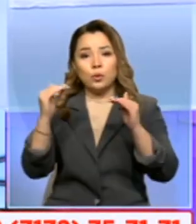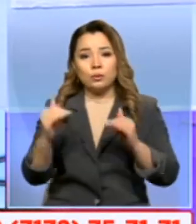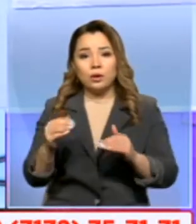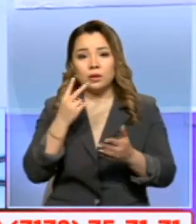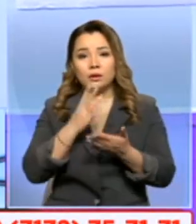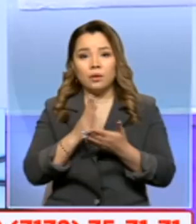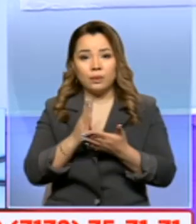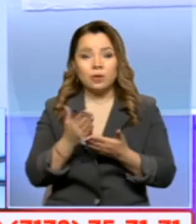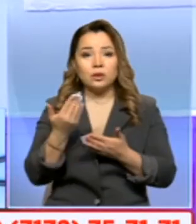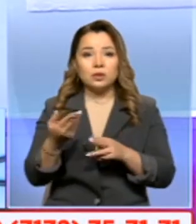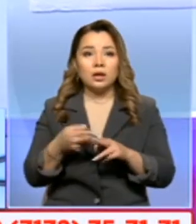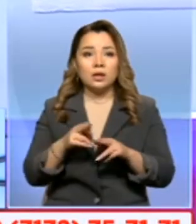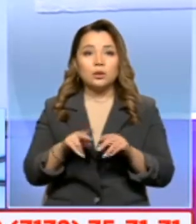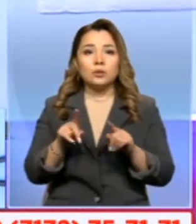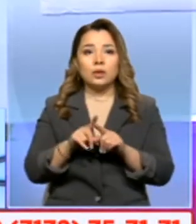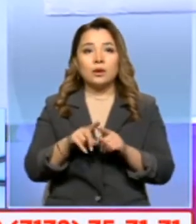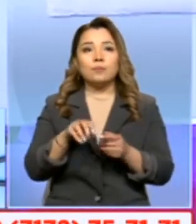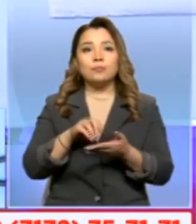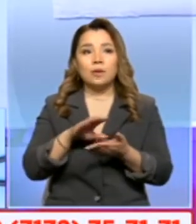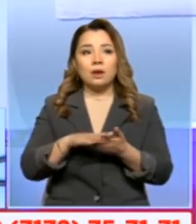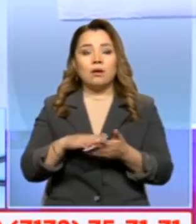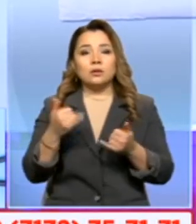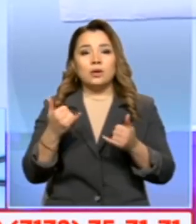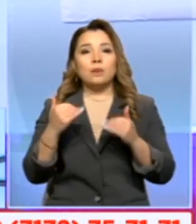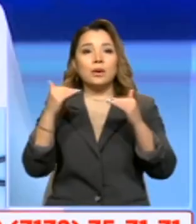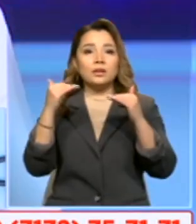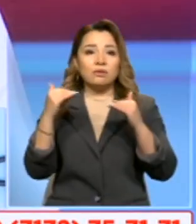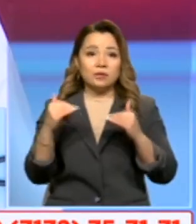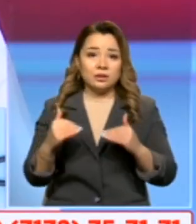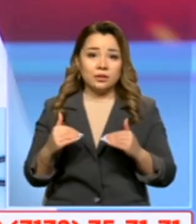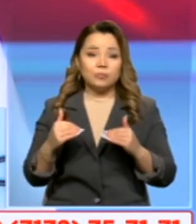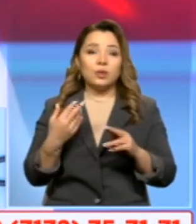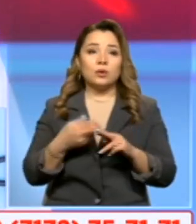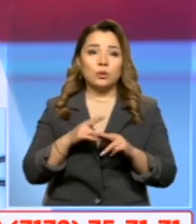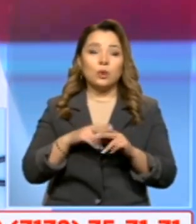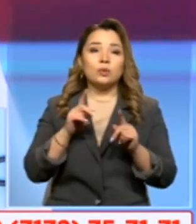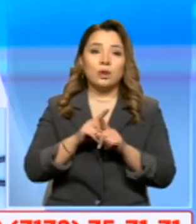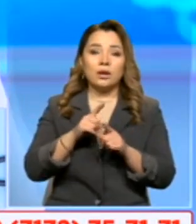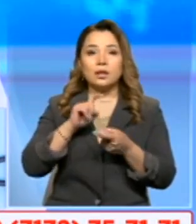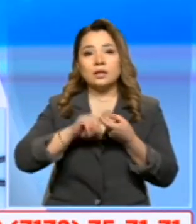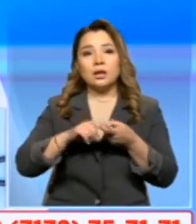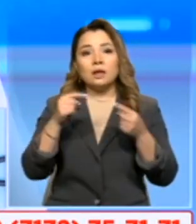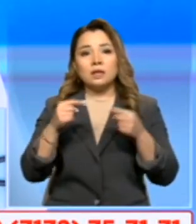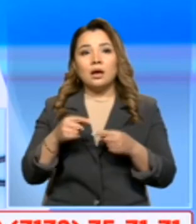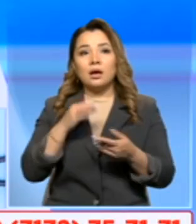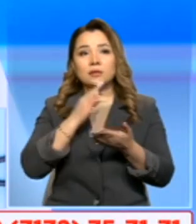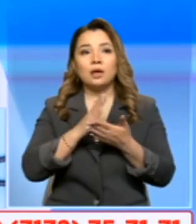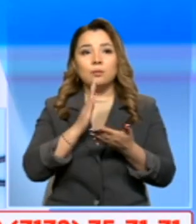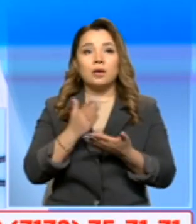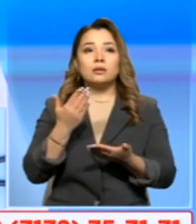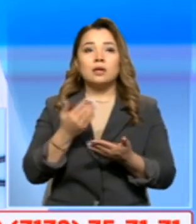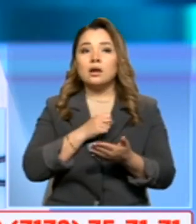екен. Соның белгілерін андай подавлять етіп, соның белгімен сәйкестендіреді екен.